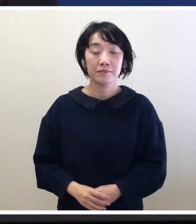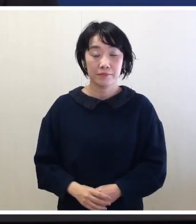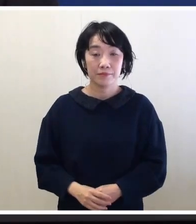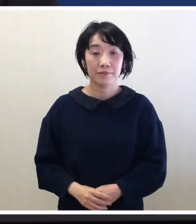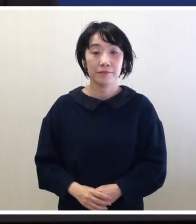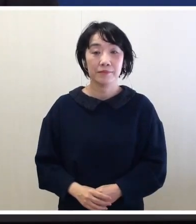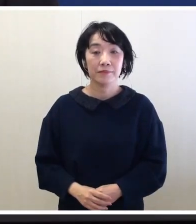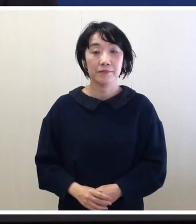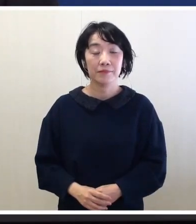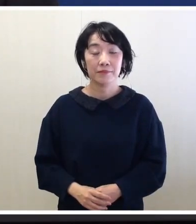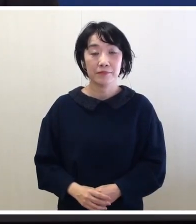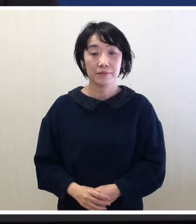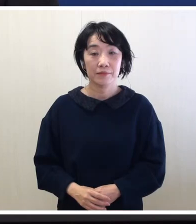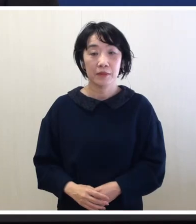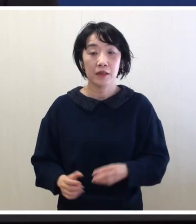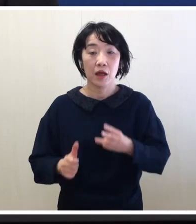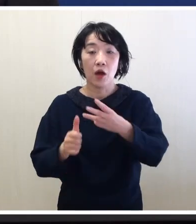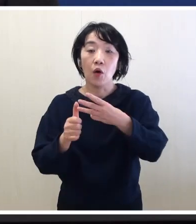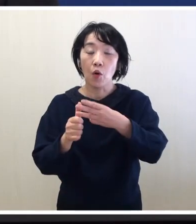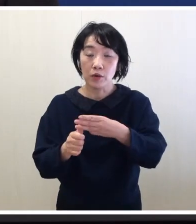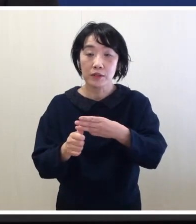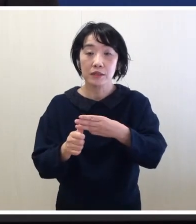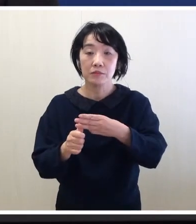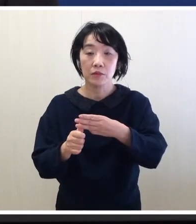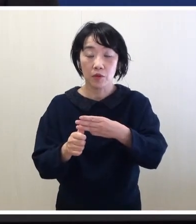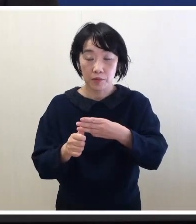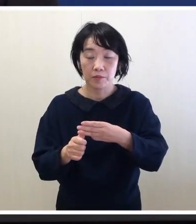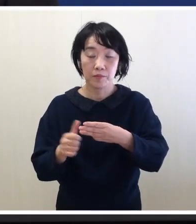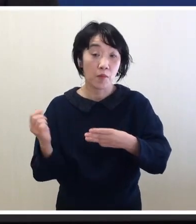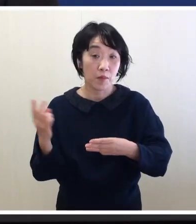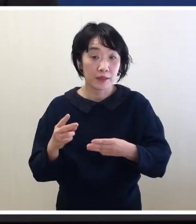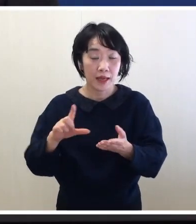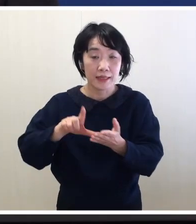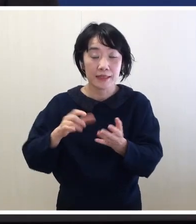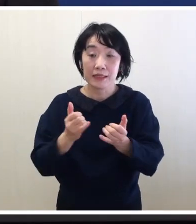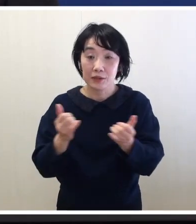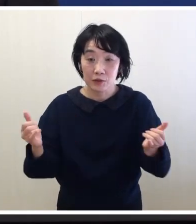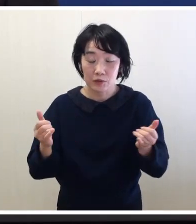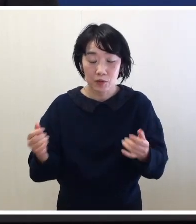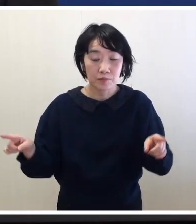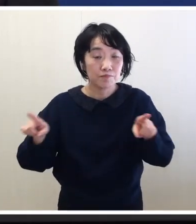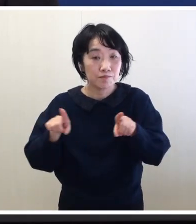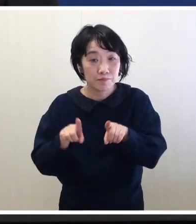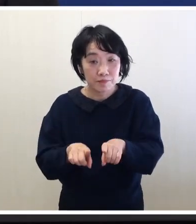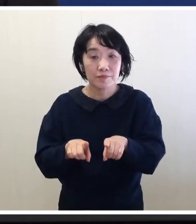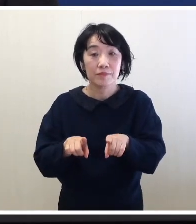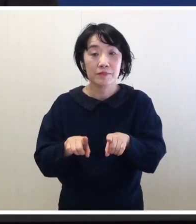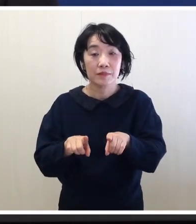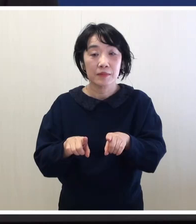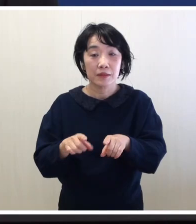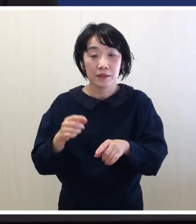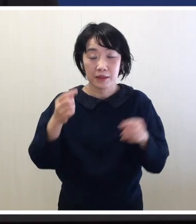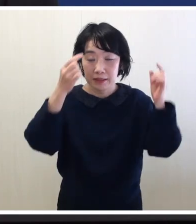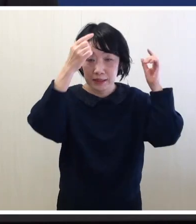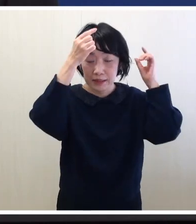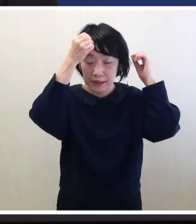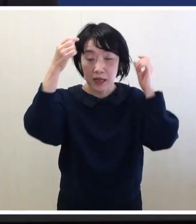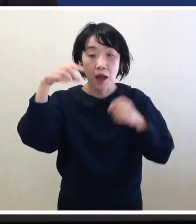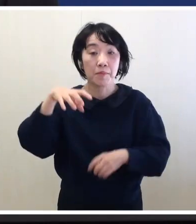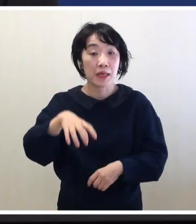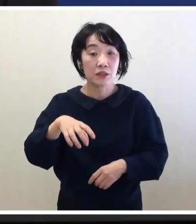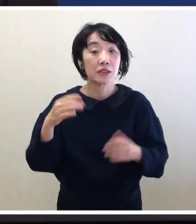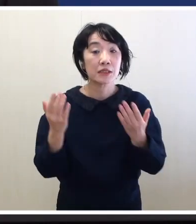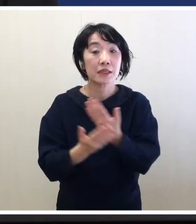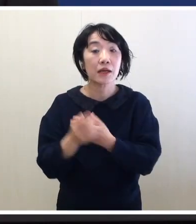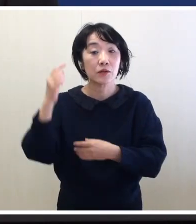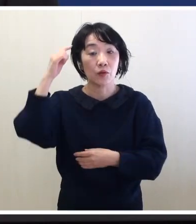。計画しております王子もまた地元の皆さんと一体となったキャン